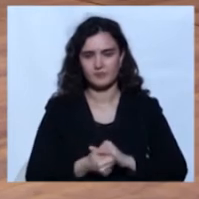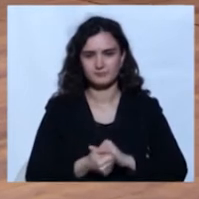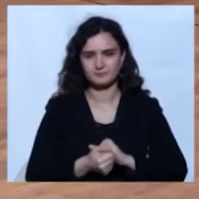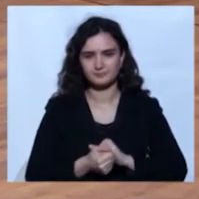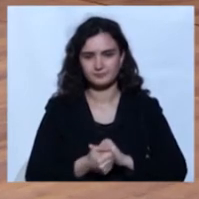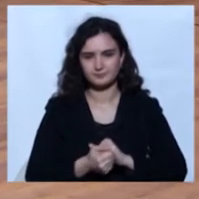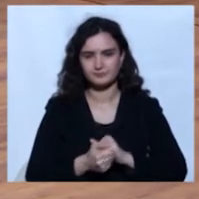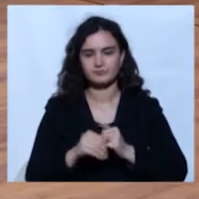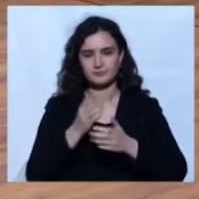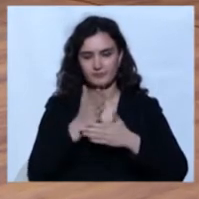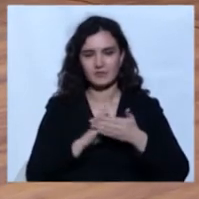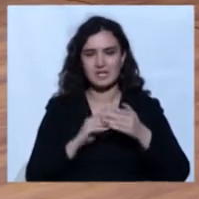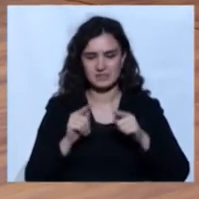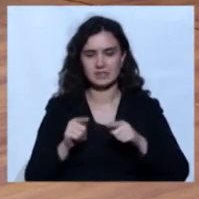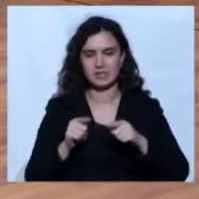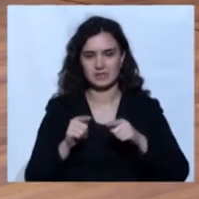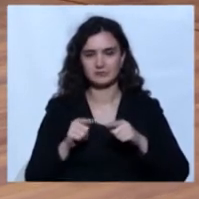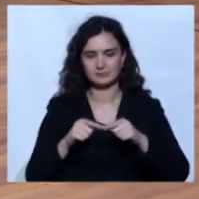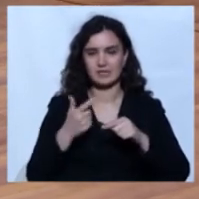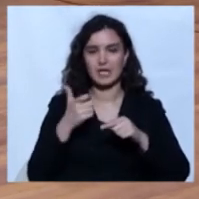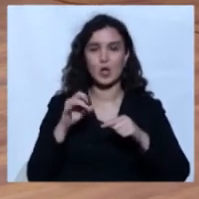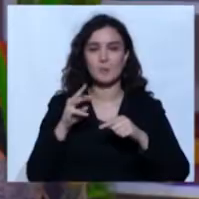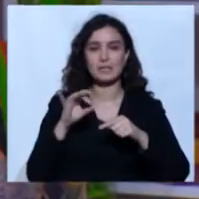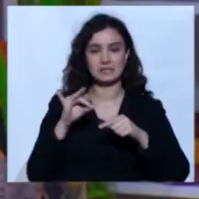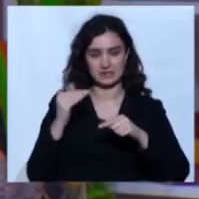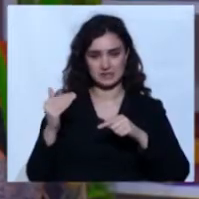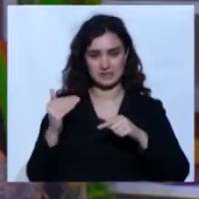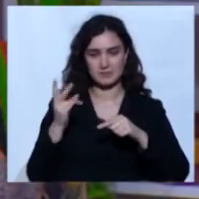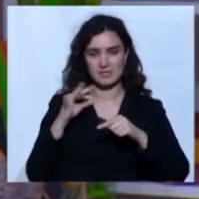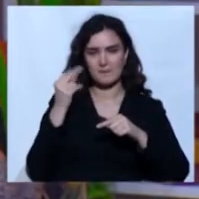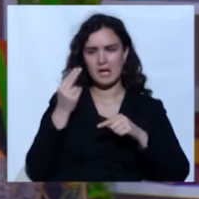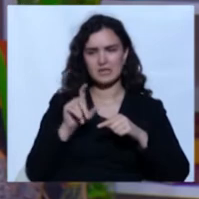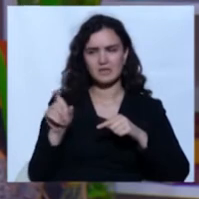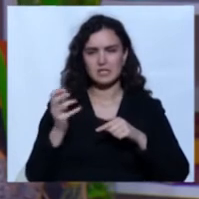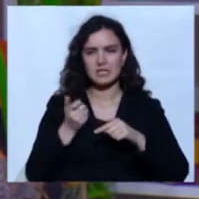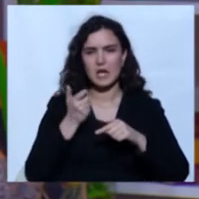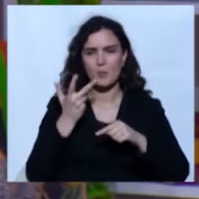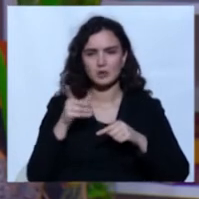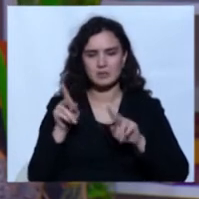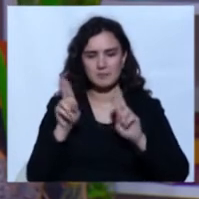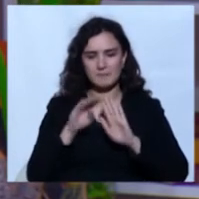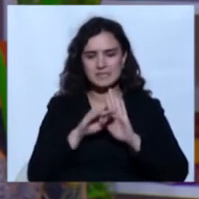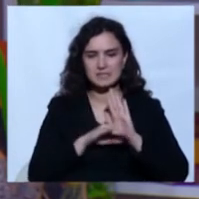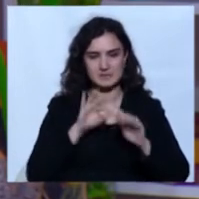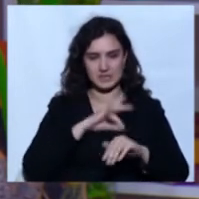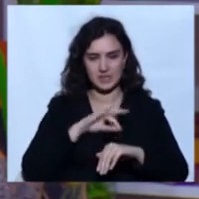რთული ნაწილია, ასე ვთქვათ, გეომეტრიის. მაგრამ მხატვრები რამოდენიმე პრინციპს